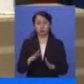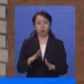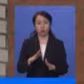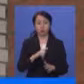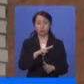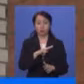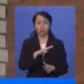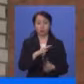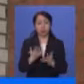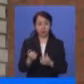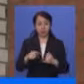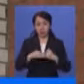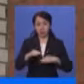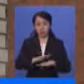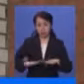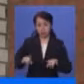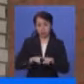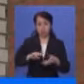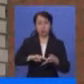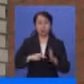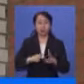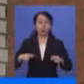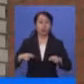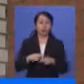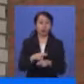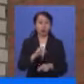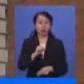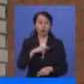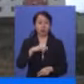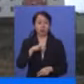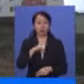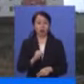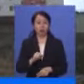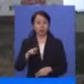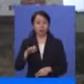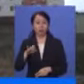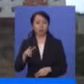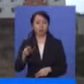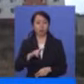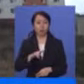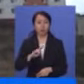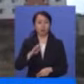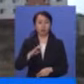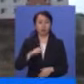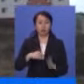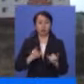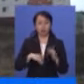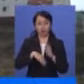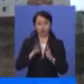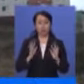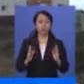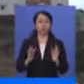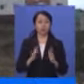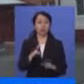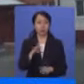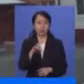Казахстанская правда. Изъятие земель также запланировано на пересечении улиц Астана, Брусиловского, Конституции Казахстана для обустройства сквера